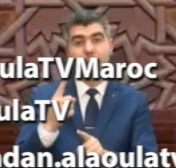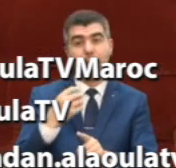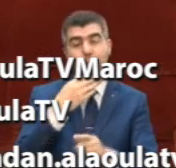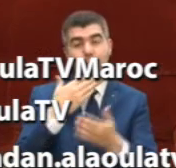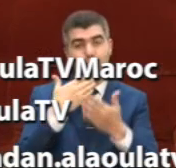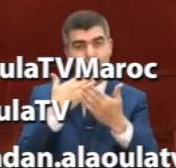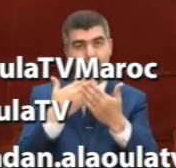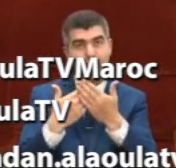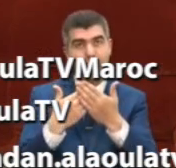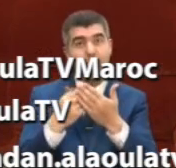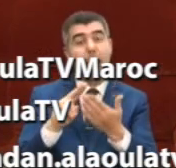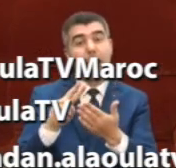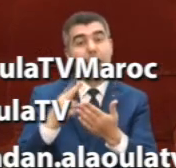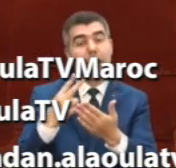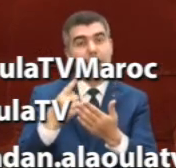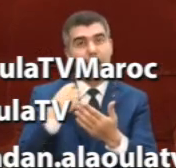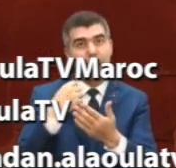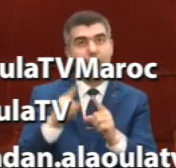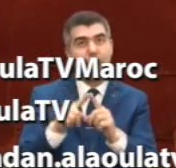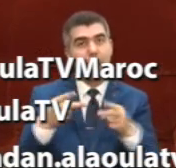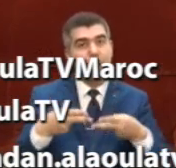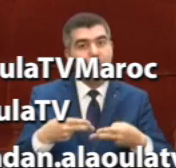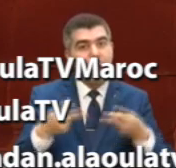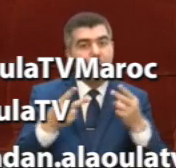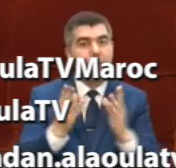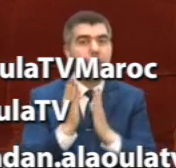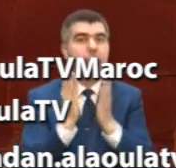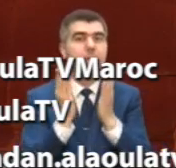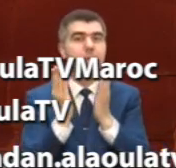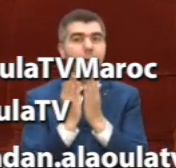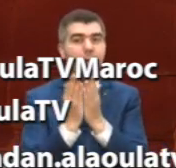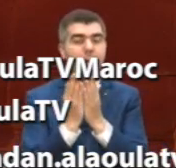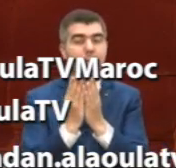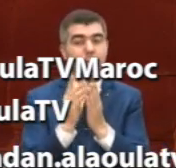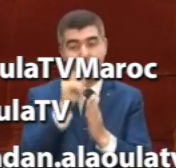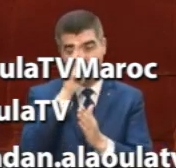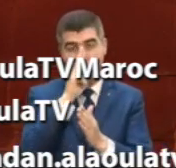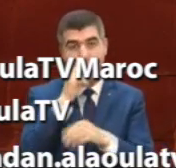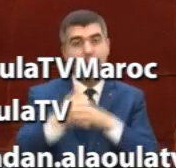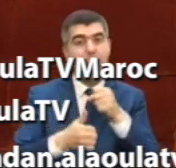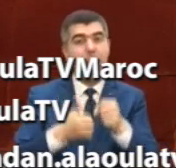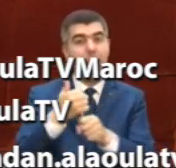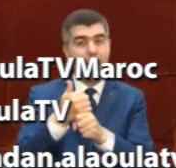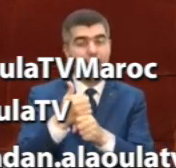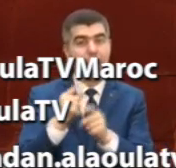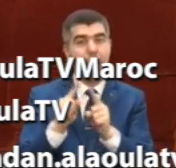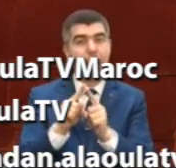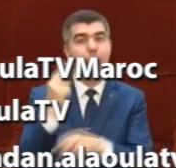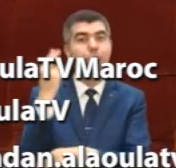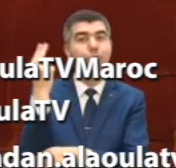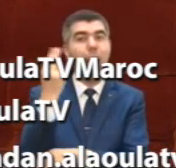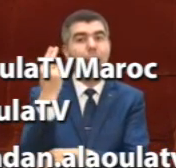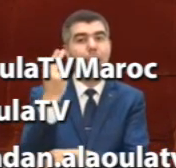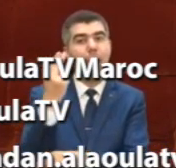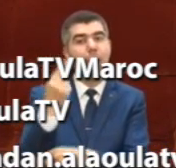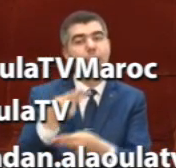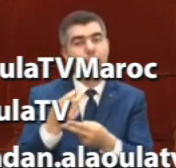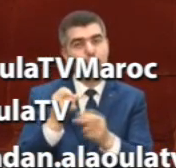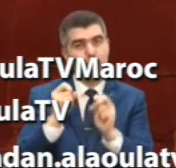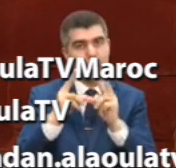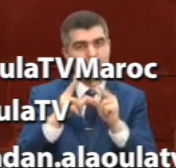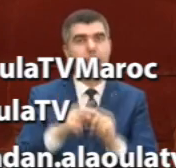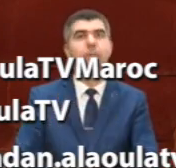ومرة لأننا بصدد واحد الحملة ديال التوعية لفائدة الطلبة باش بداية السنة الجامعية إن شاء الله يستفيدوا من هذا النظام. أولا، هذا البرنامج